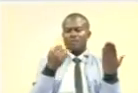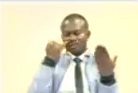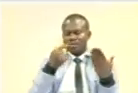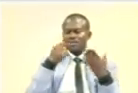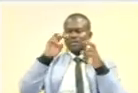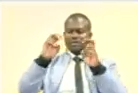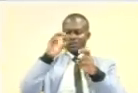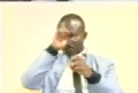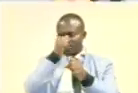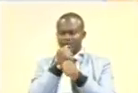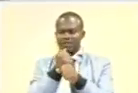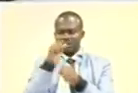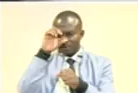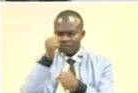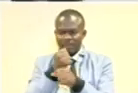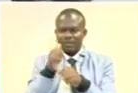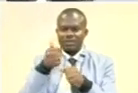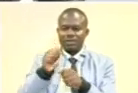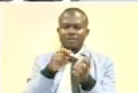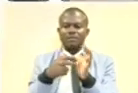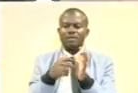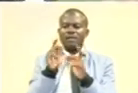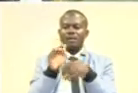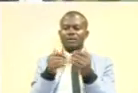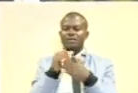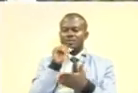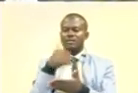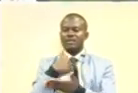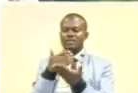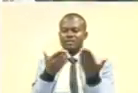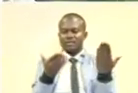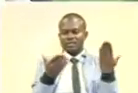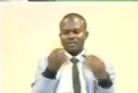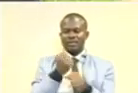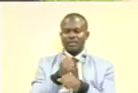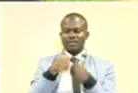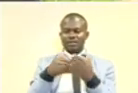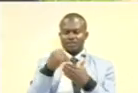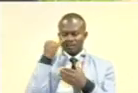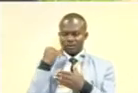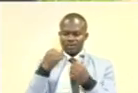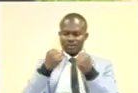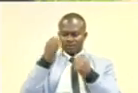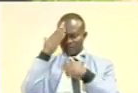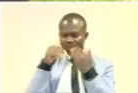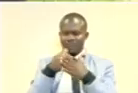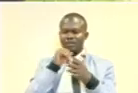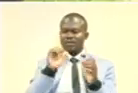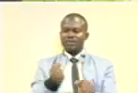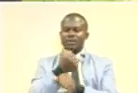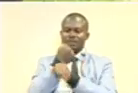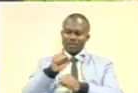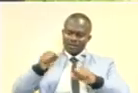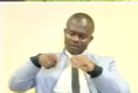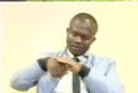ngo ubushomeri ubushomeri nicyo buvuze aho abantu badafite imirimo ifatika kubera ko badashoboye